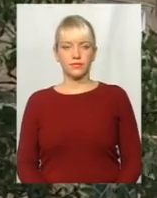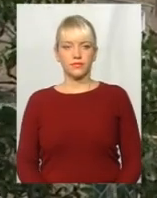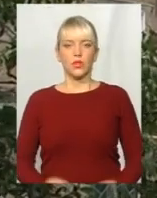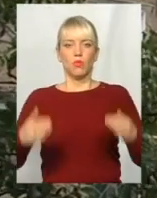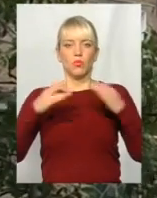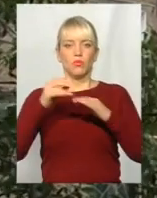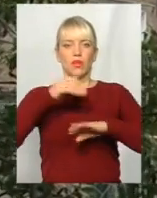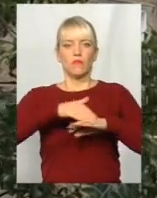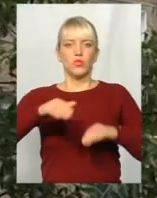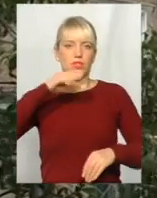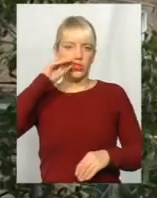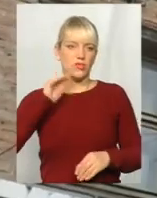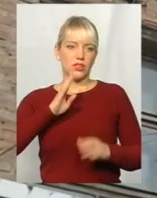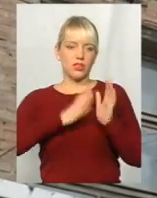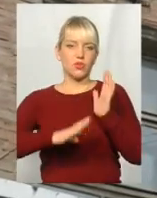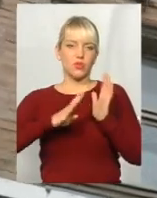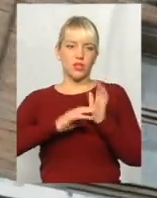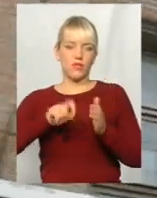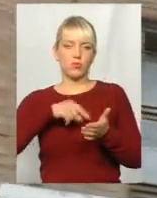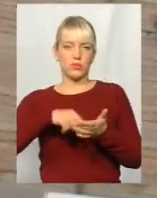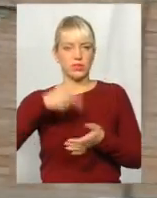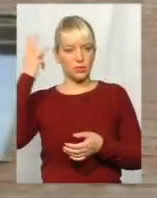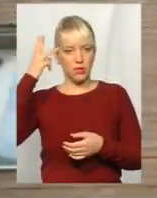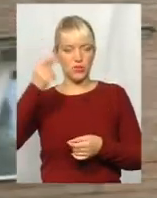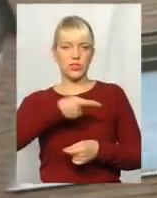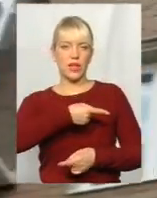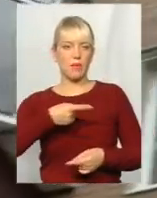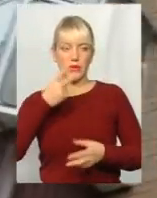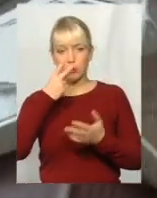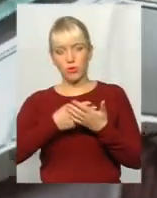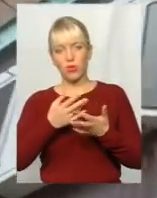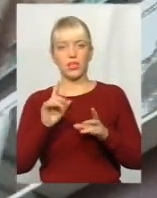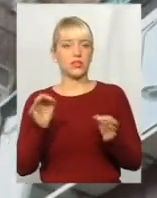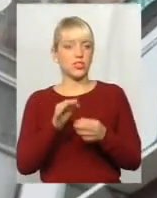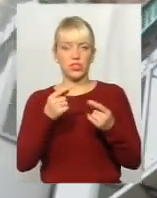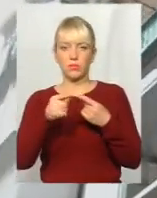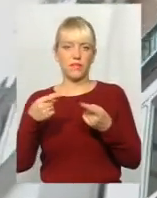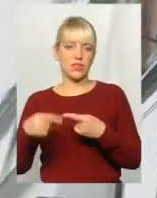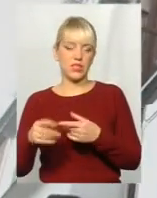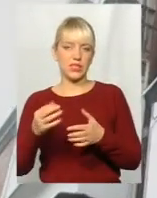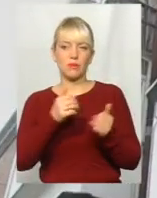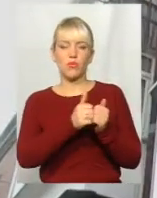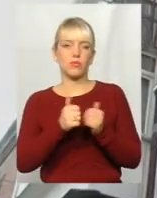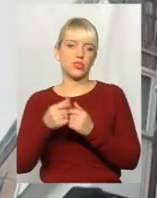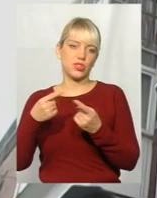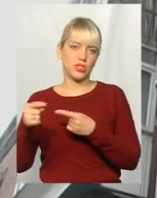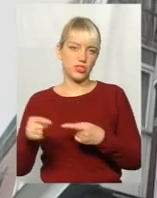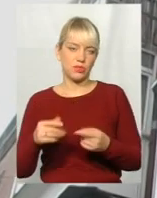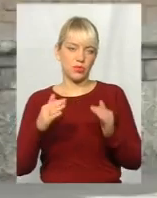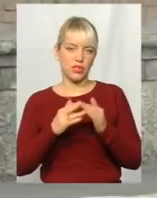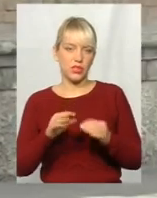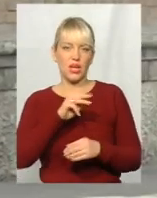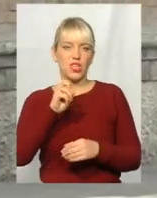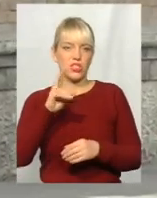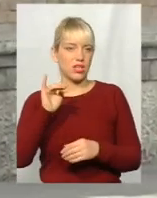Будинок на вулиці Шевченка, 99, що у Хмельницькому, на перший погляд, нічим не вирізняється з-поміж тисячі подібних.